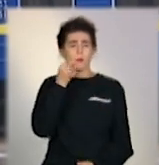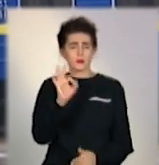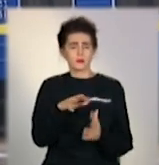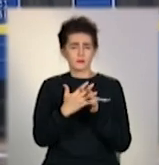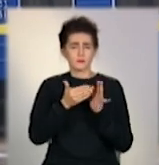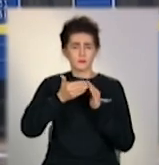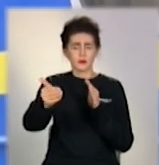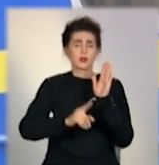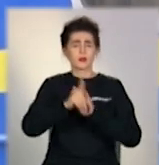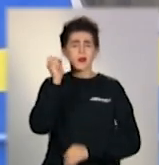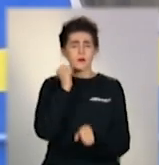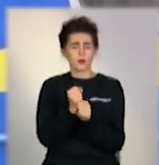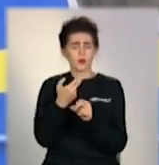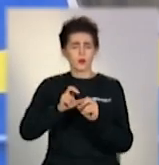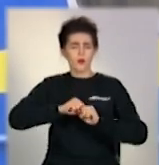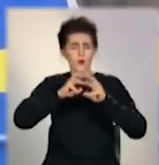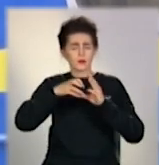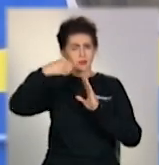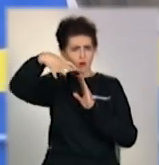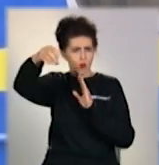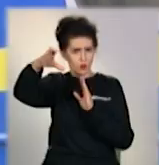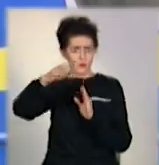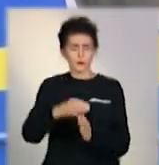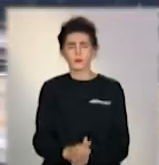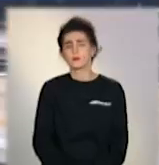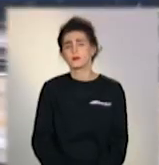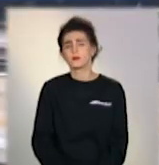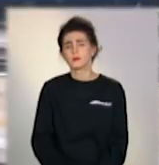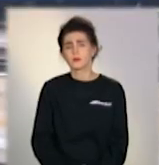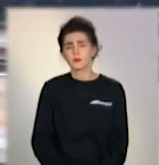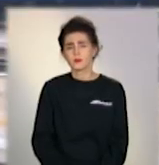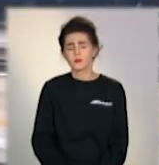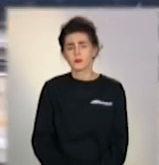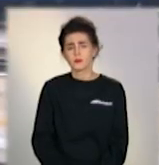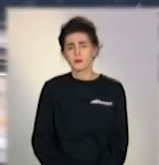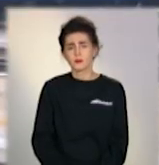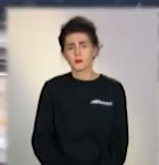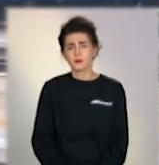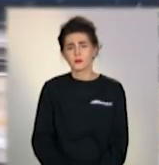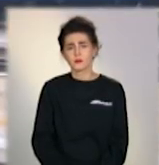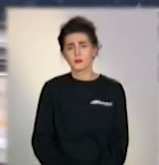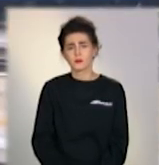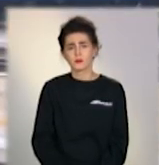почалися роботи з облаштування освітлення. Марія Сергієва, Максим Кривошенко, телеканал «Донбас».